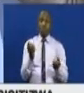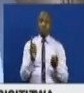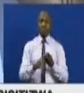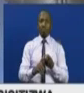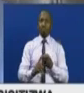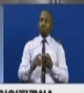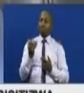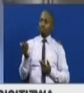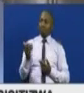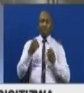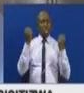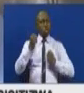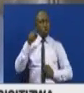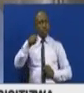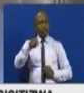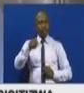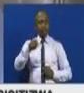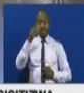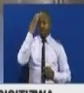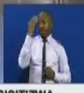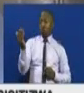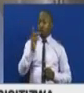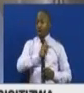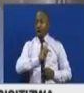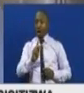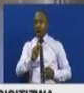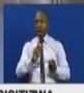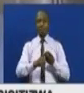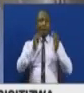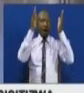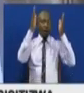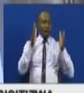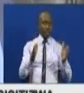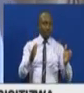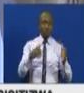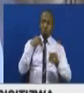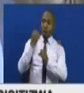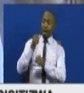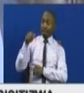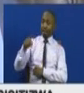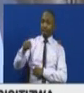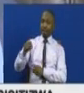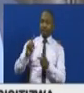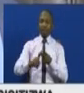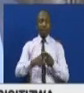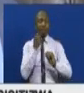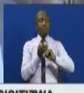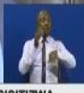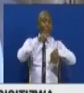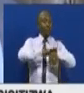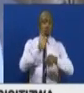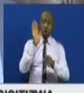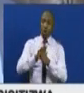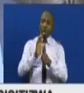Kuja ambazo sidhani kweli kama zitakuwa ni rasmi kwa ajili ya ikazi. Mafundi wengi